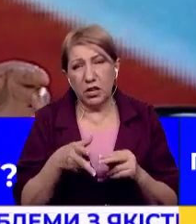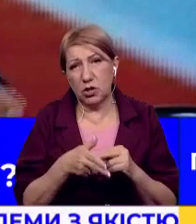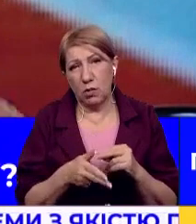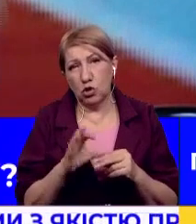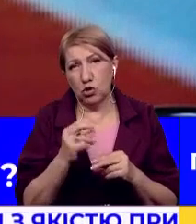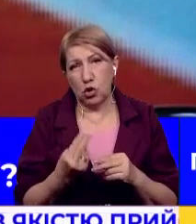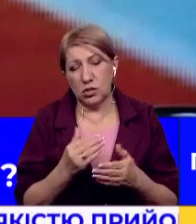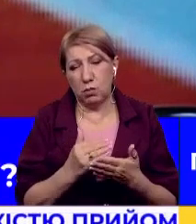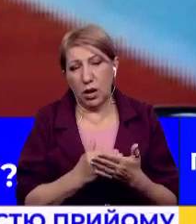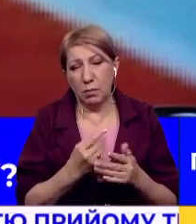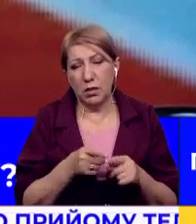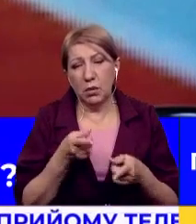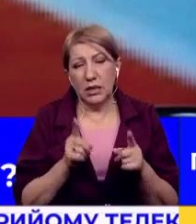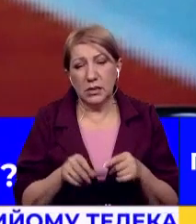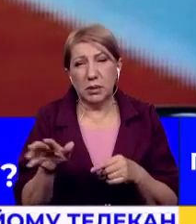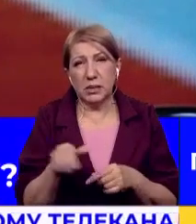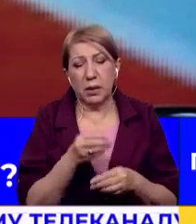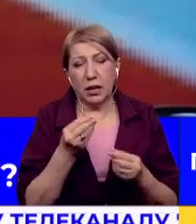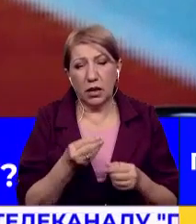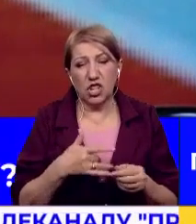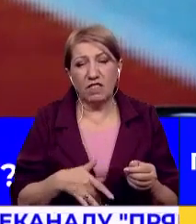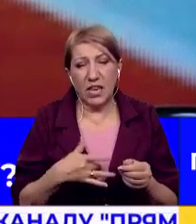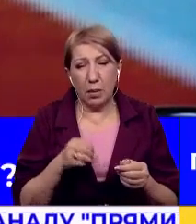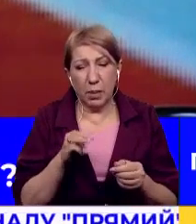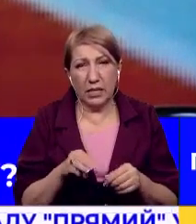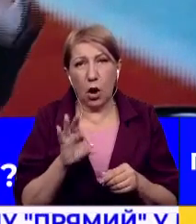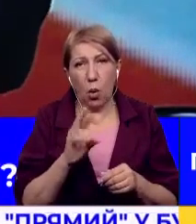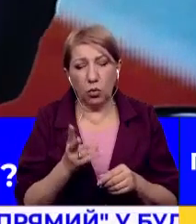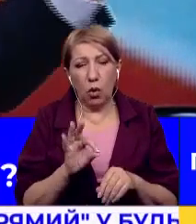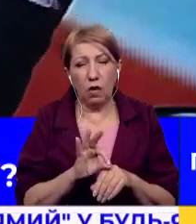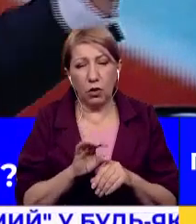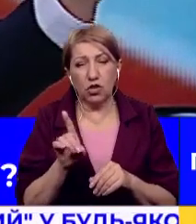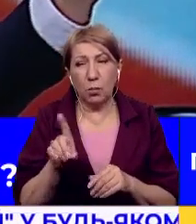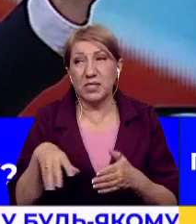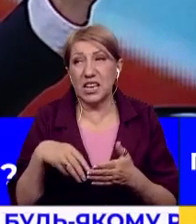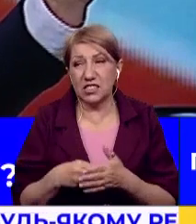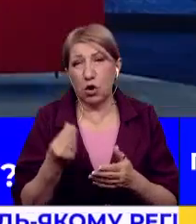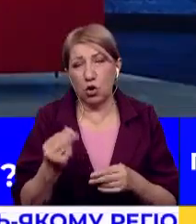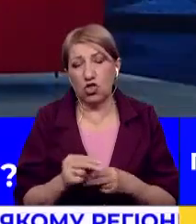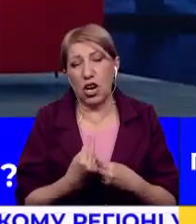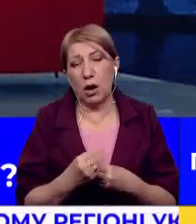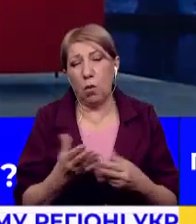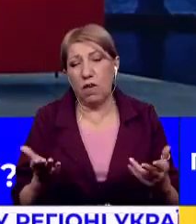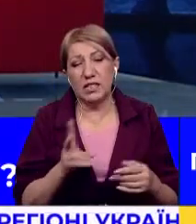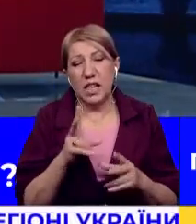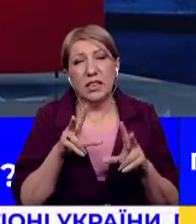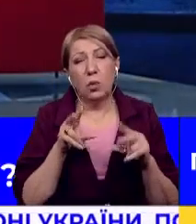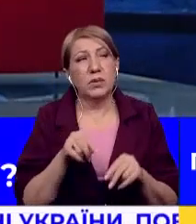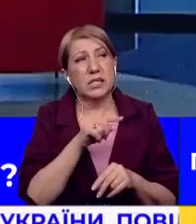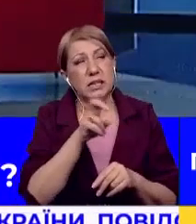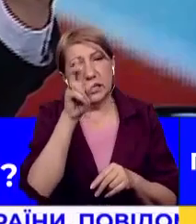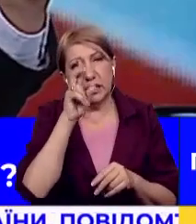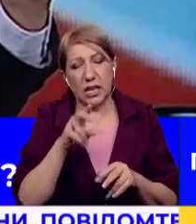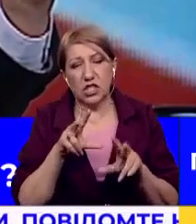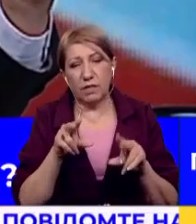соціальні програми. Тому насправді забрали гроші в діабетиків, в онкохворих, щоб вони засвоїли свої гроші лікувались, а не обіцяні оті